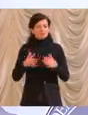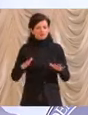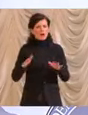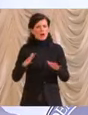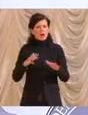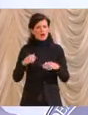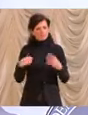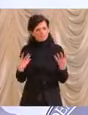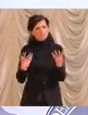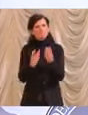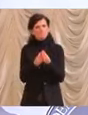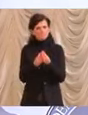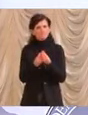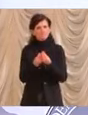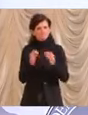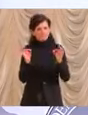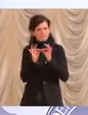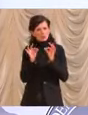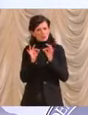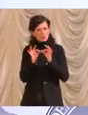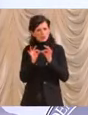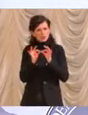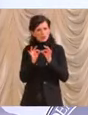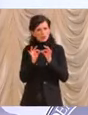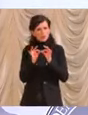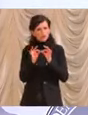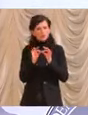sarà fondamentale coinvolgere non solo